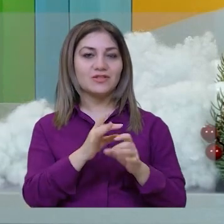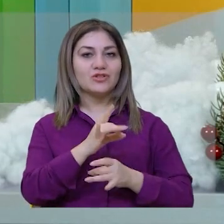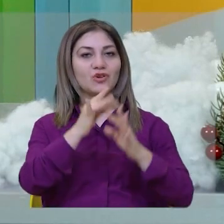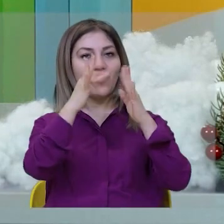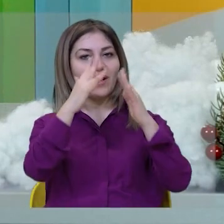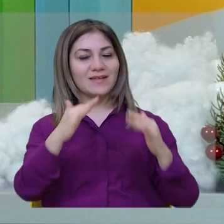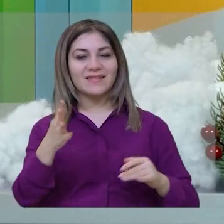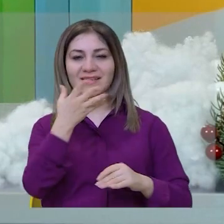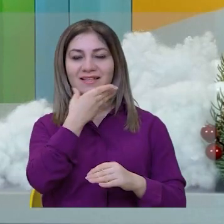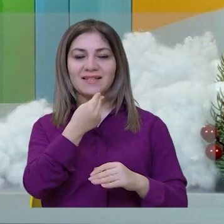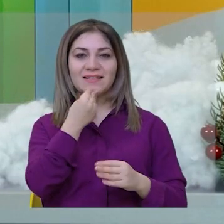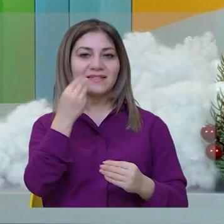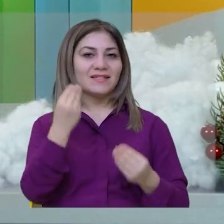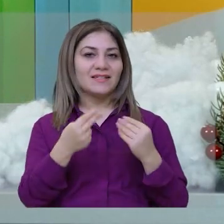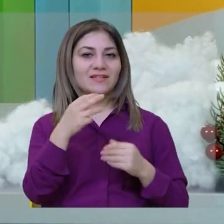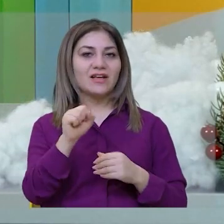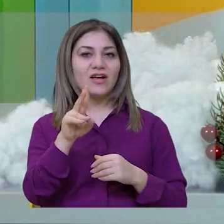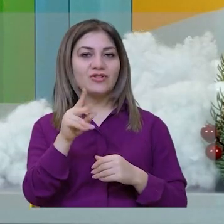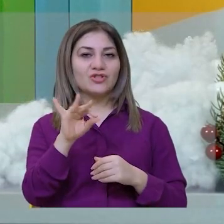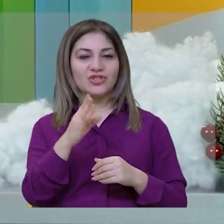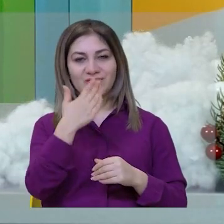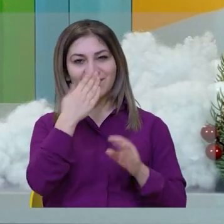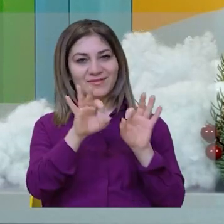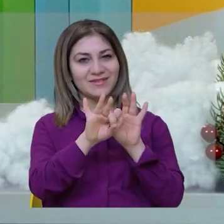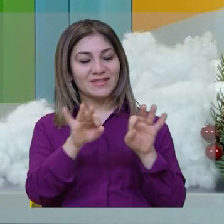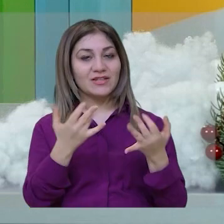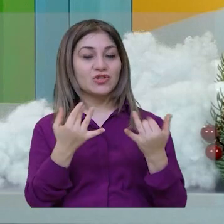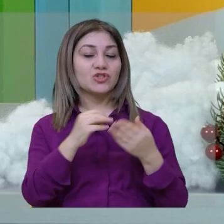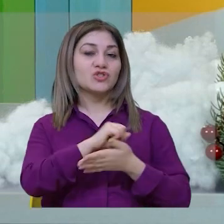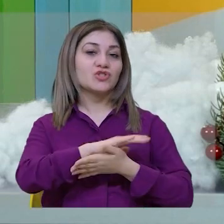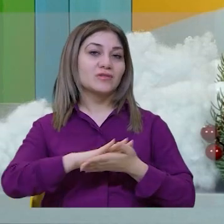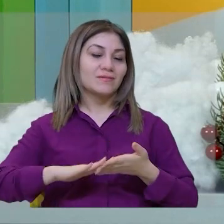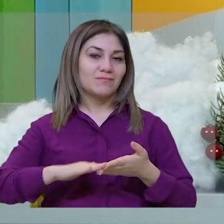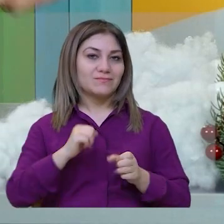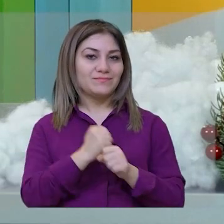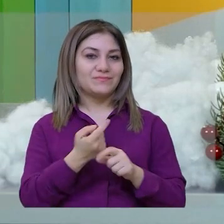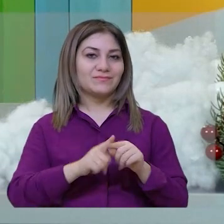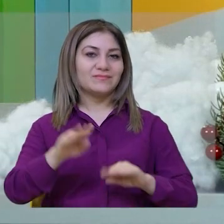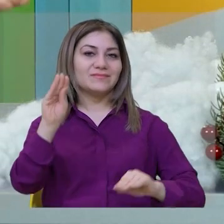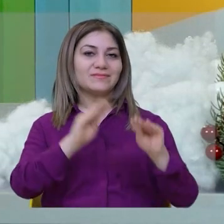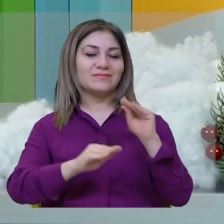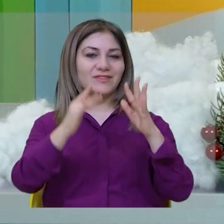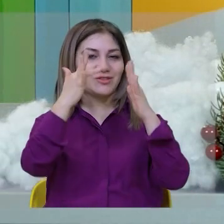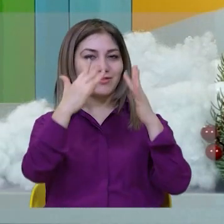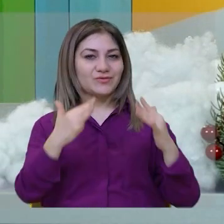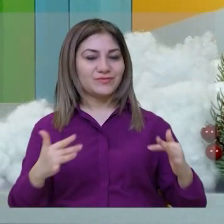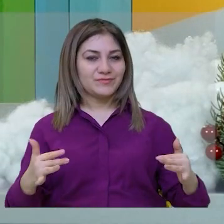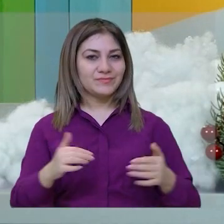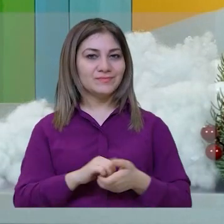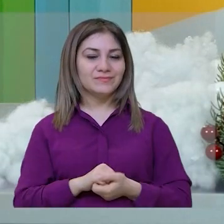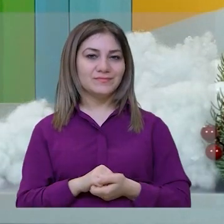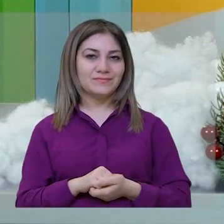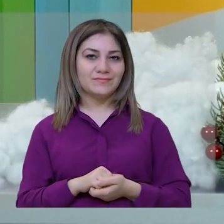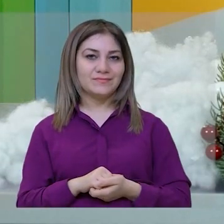տոնածաղի գեղեցիկ խաղալիքներ դարչիններից։ Այսօր շարունակելու ենք դրանք, որպեսզի զարդարենք մեր ամանորյա գեղեցիկ